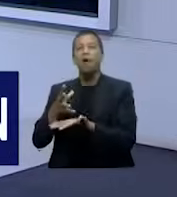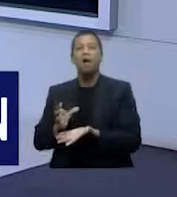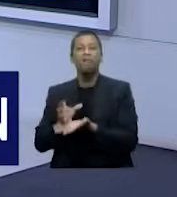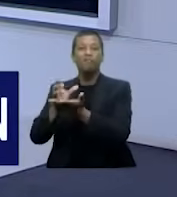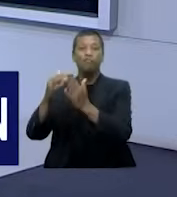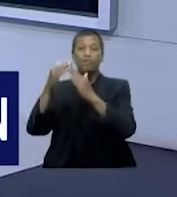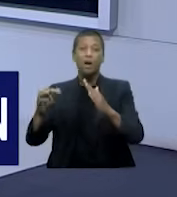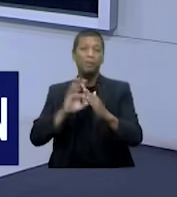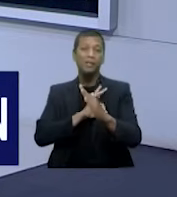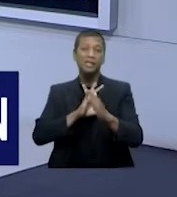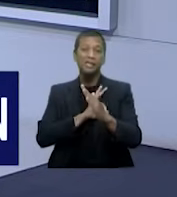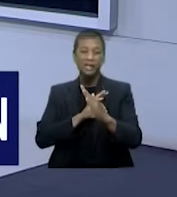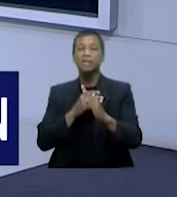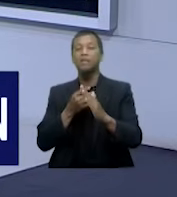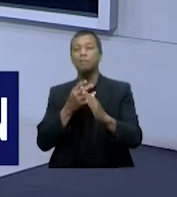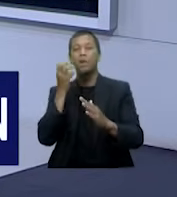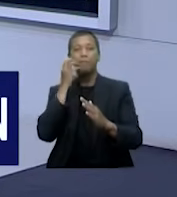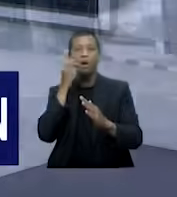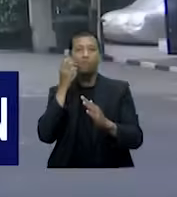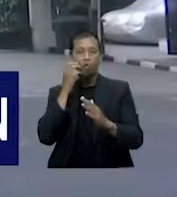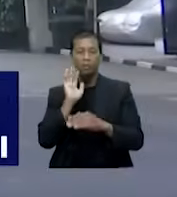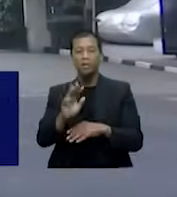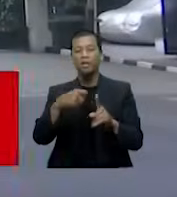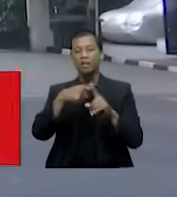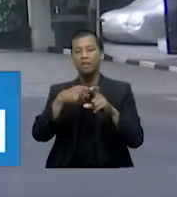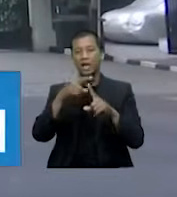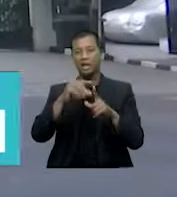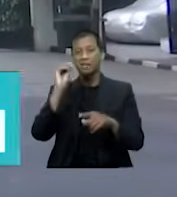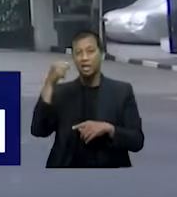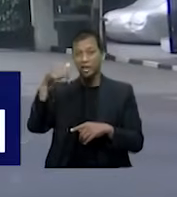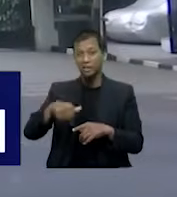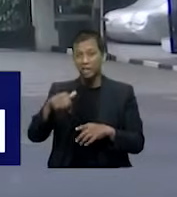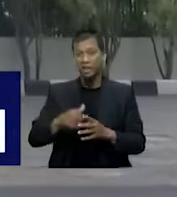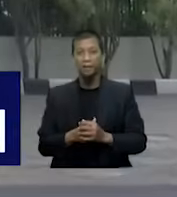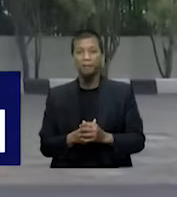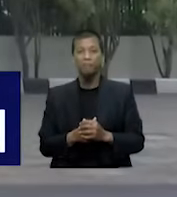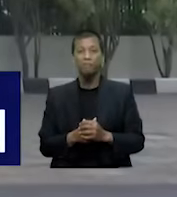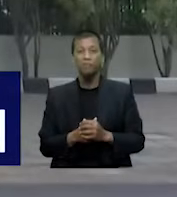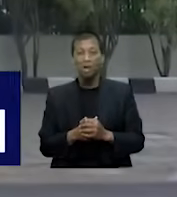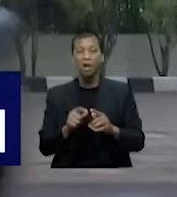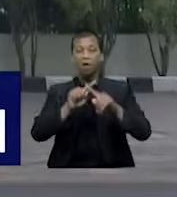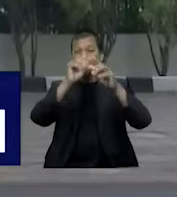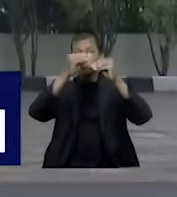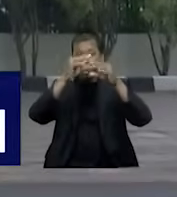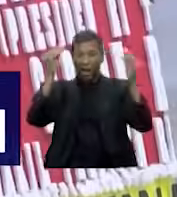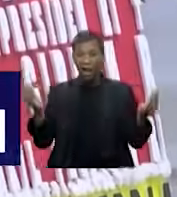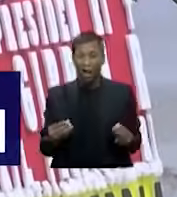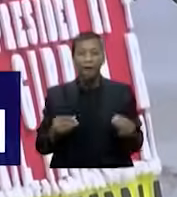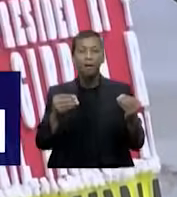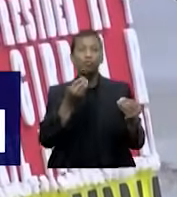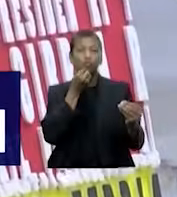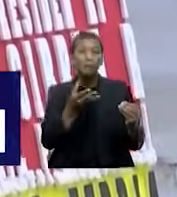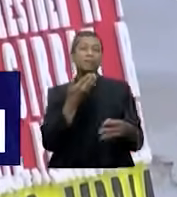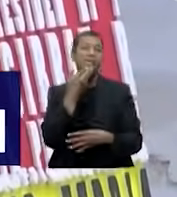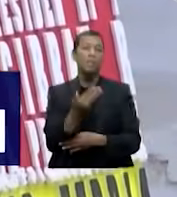terpilih Prabowo Subianto di Kertanegara, Jakarta Selatan. Sejumlah karangan bunga ucapan selamat kepada